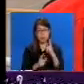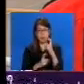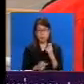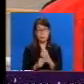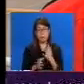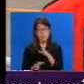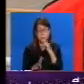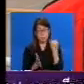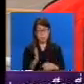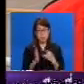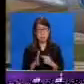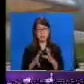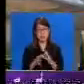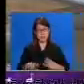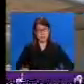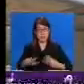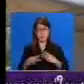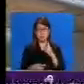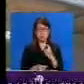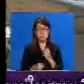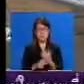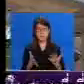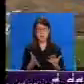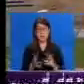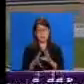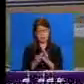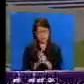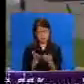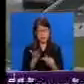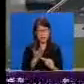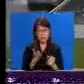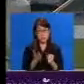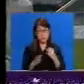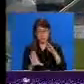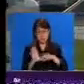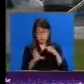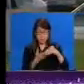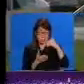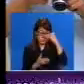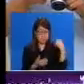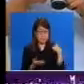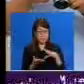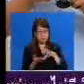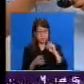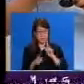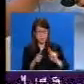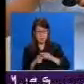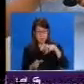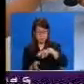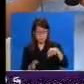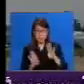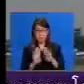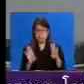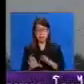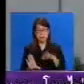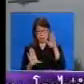าดพลั้งแล้วมันถึงชีวิตของเรา หลักสูตรการสมัครเรียนนักบินพลเรือนมีหลายสถาบันที่เปิดสอนโดยค่าเรียนต่ำสุด